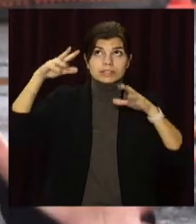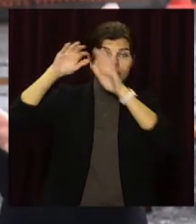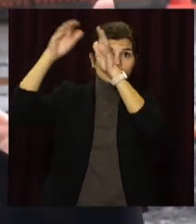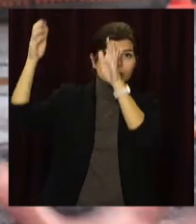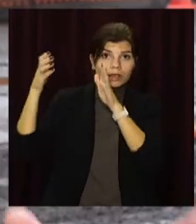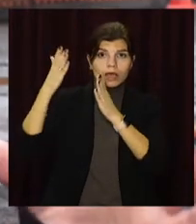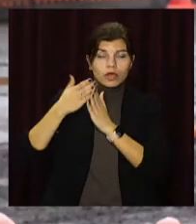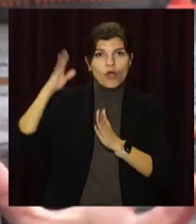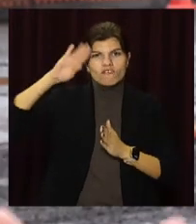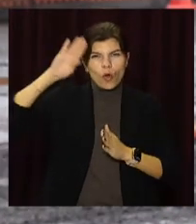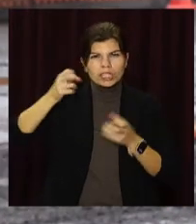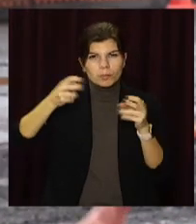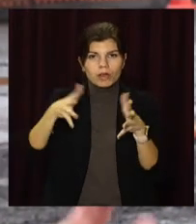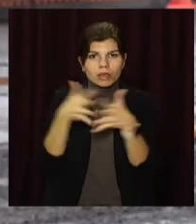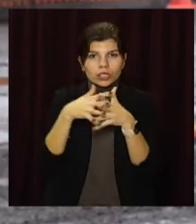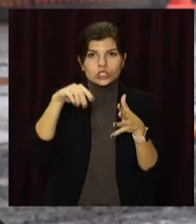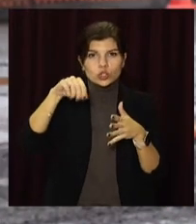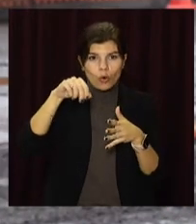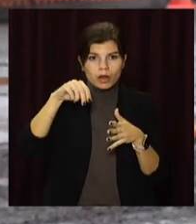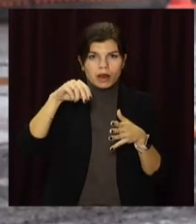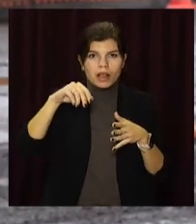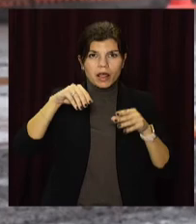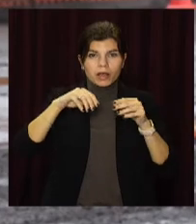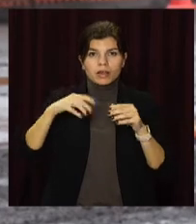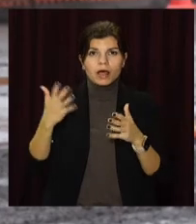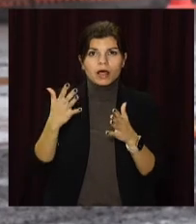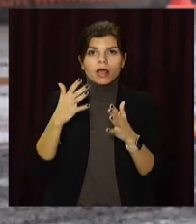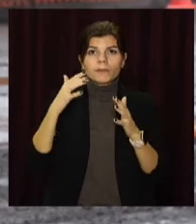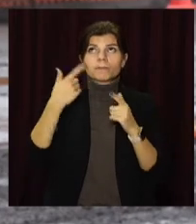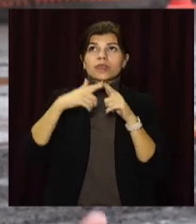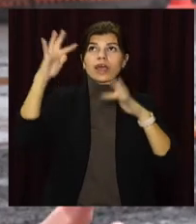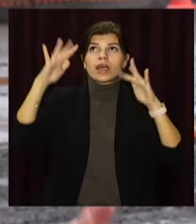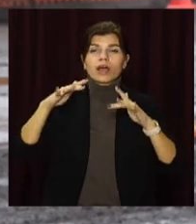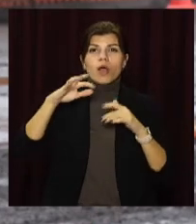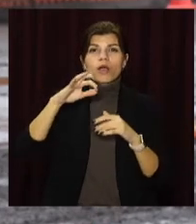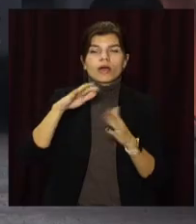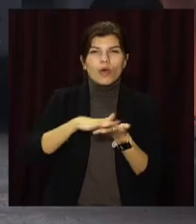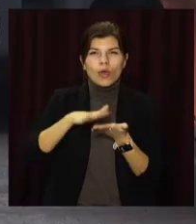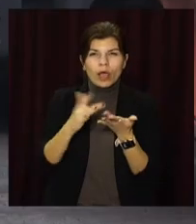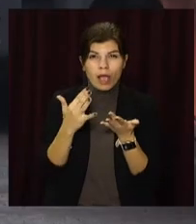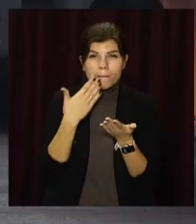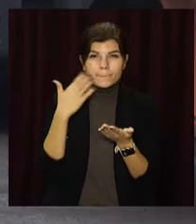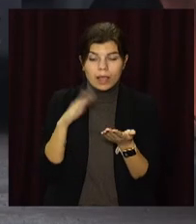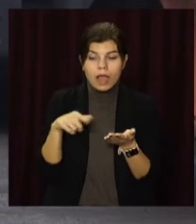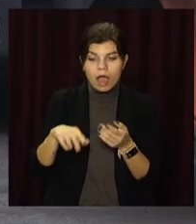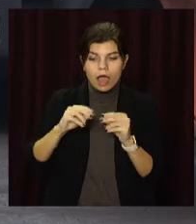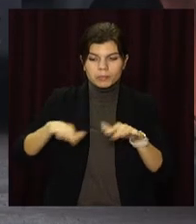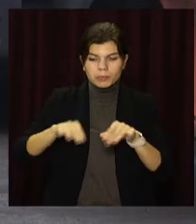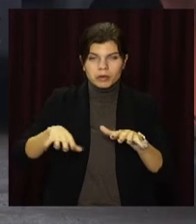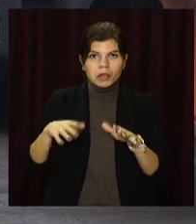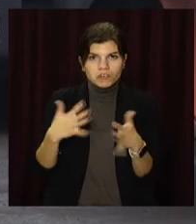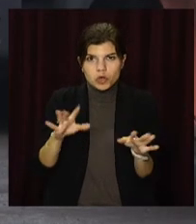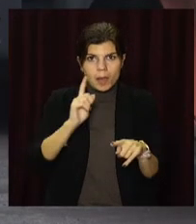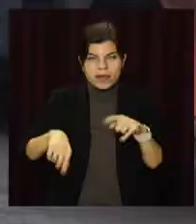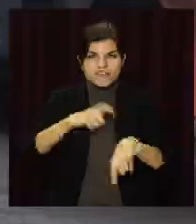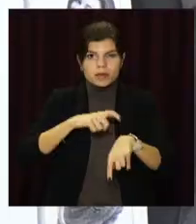насичена водяна суміш солью, яка прибирає ожеледиця за щитані хвилини. За надійність техніки